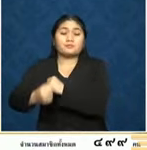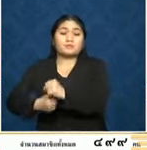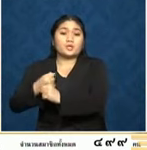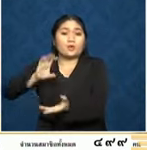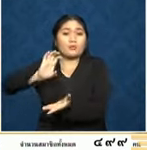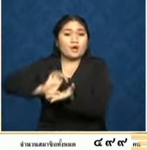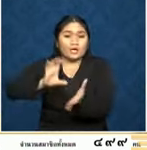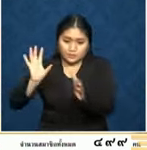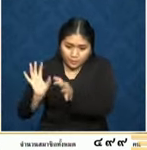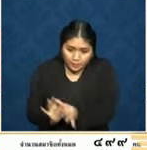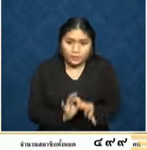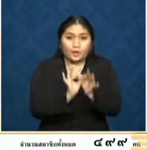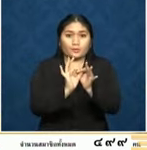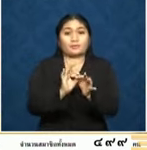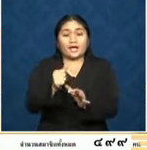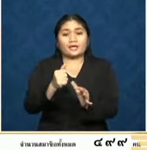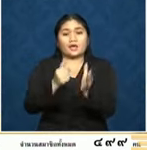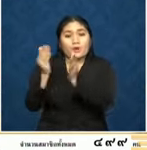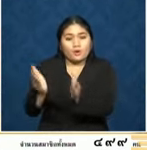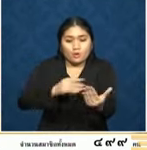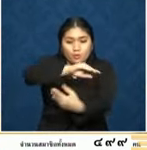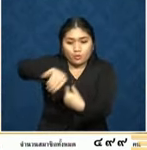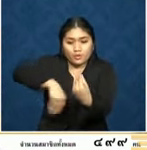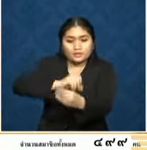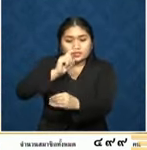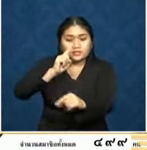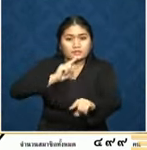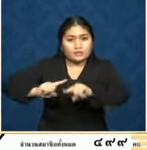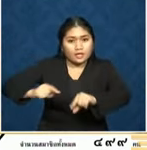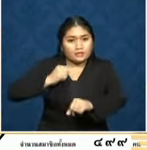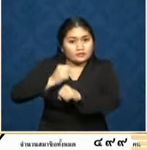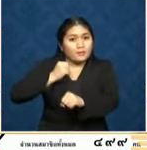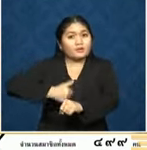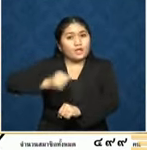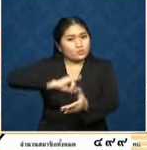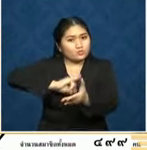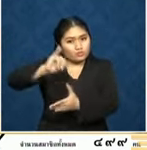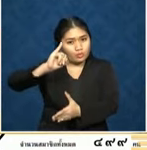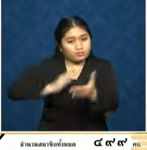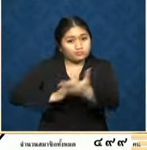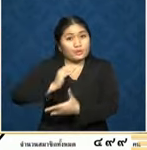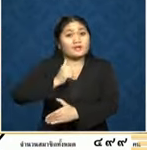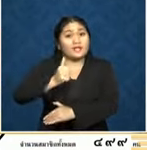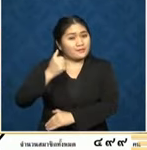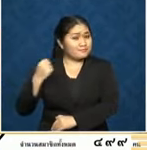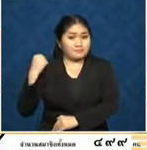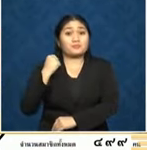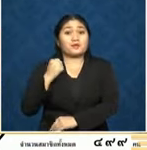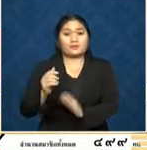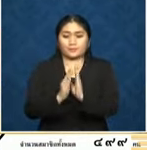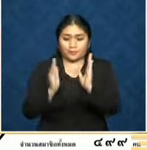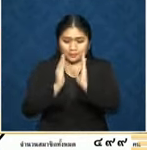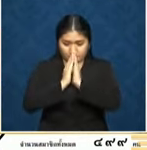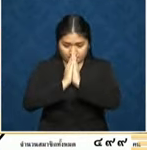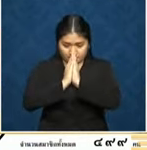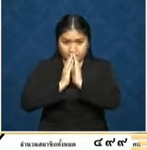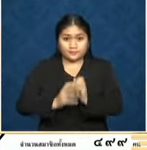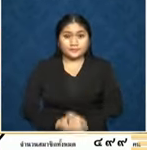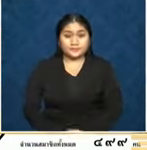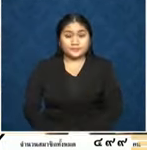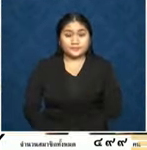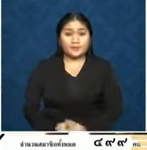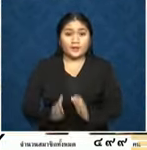อดรับกันและจะทำให้การขับเคลื่อนเศรษฐกิจของเราเป็นไปได้อย่างถูกต้องแม่นยำมากยิ่งขึ้นครับขอกราบขอบคุณท่านประธานครับ